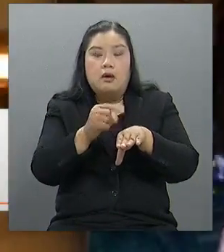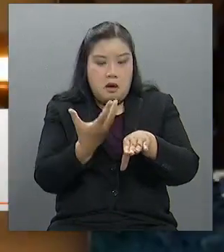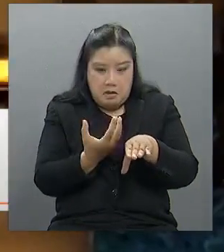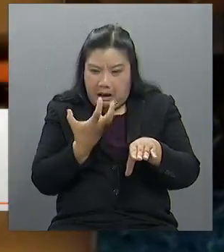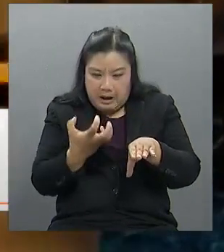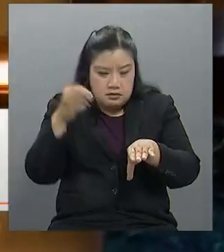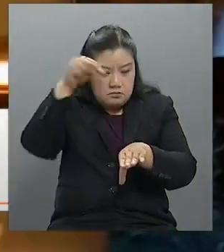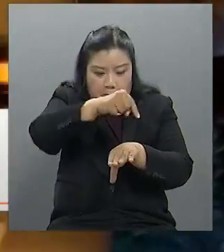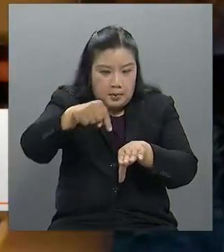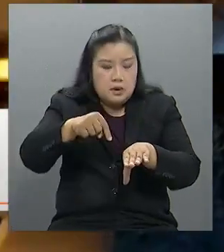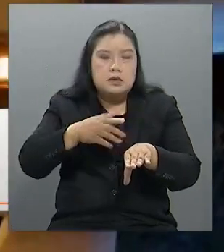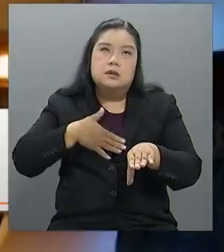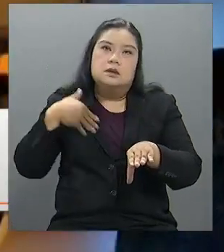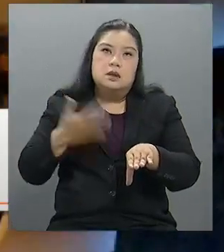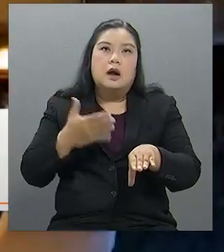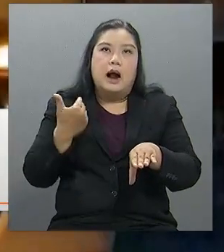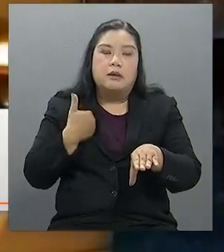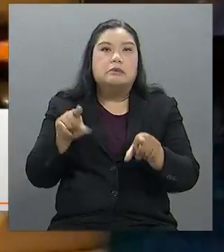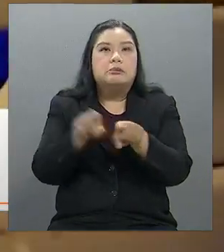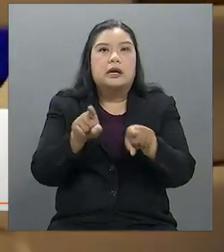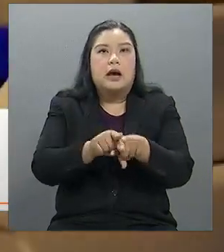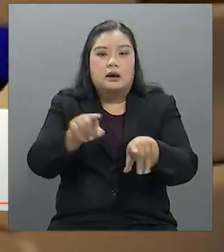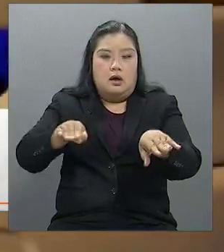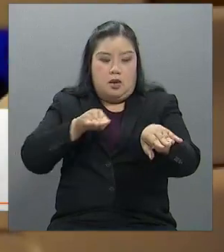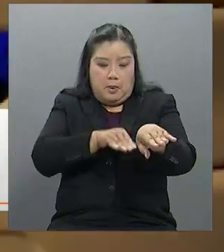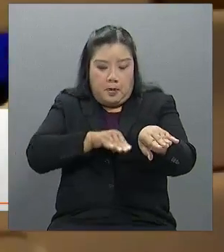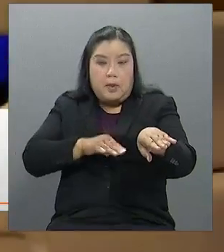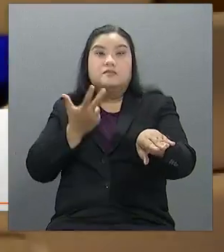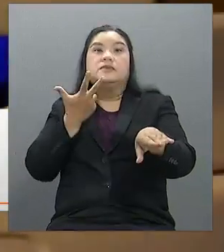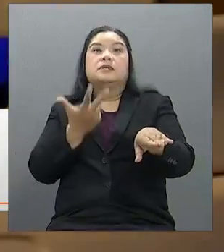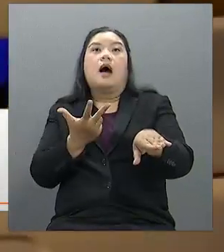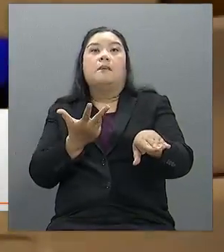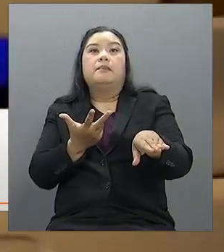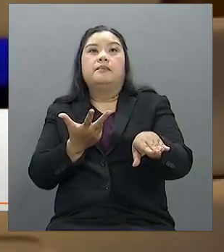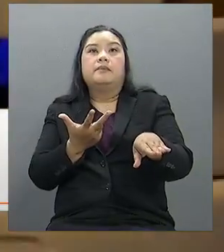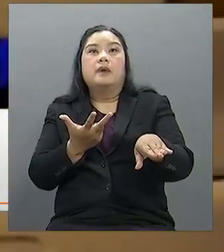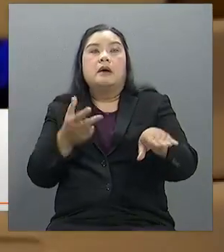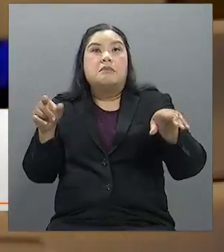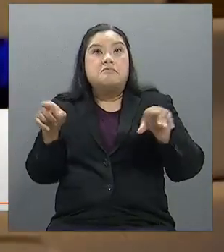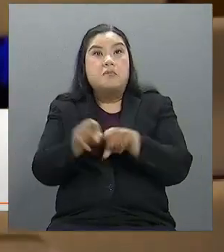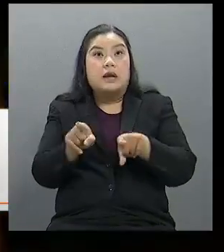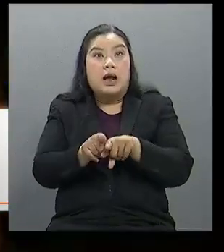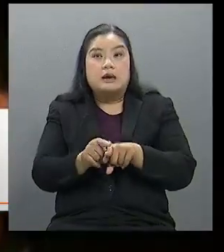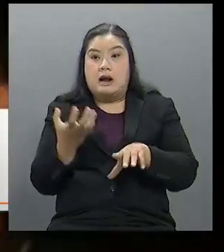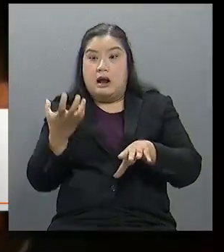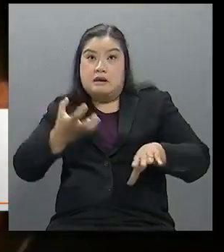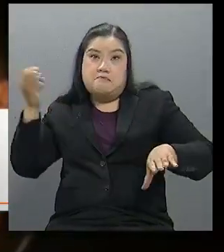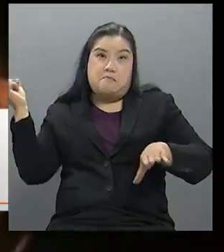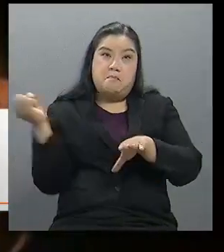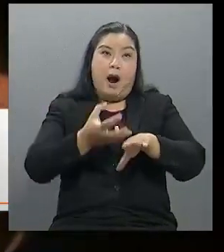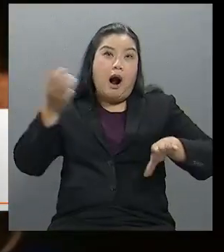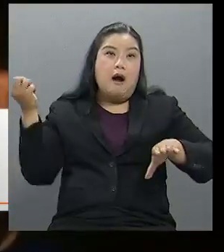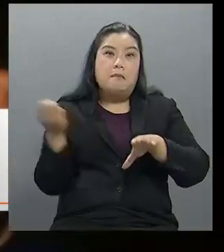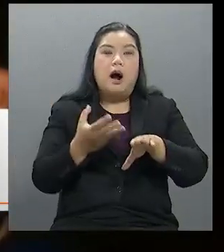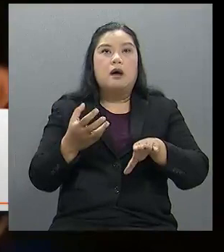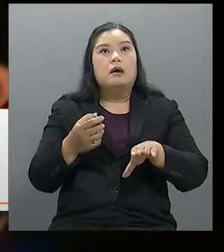ก่อนที่จะมีรถบรรทุกขับตามมาจอดอีก3คันซึ่งทุกคันโดนหินปาใส่กระจกค่ะ